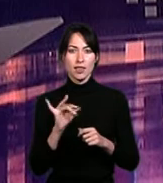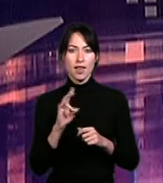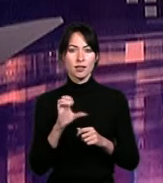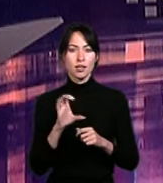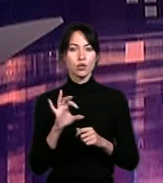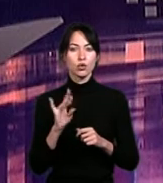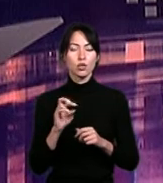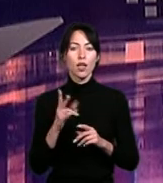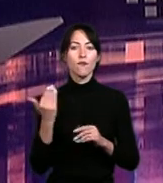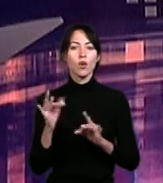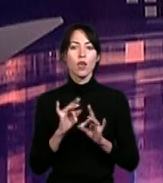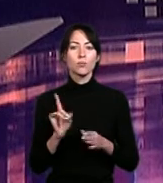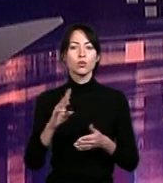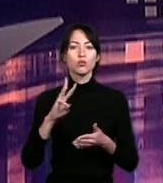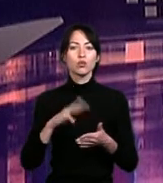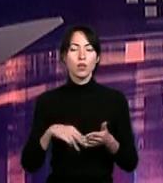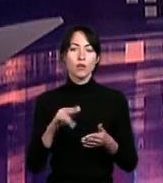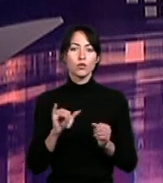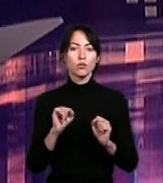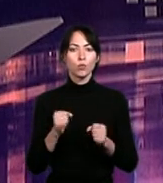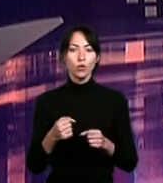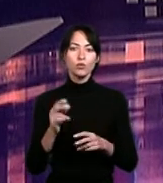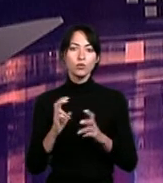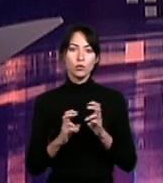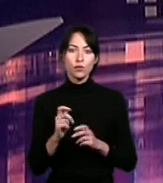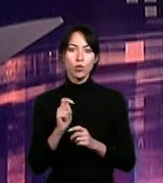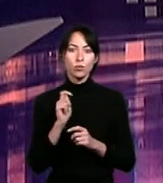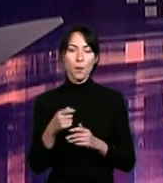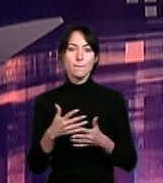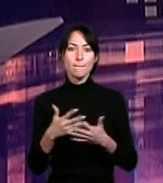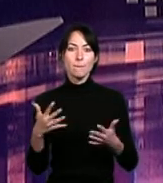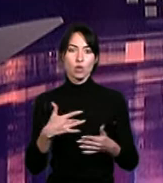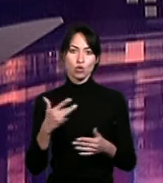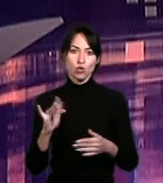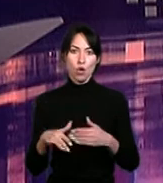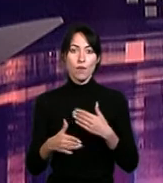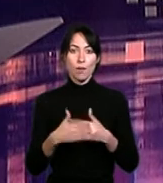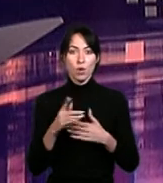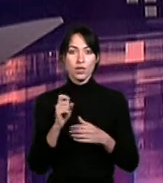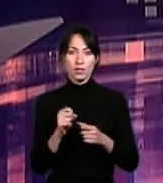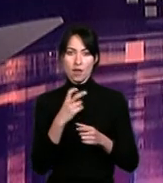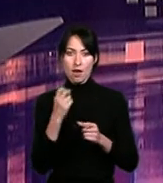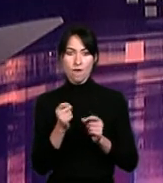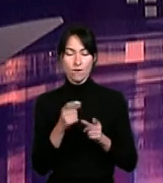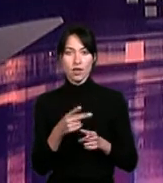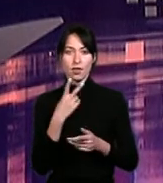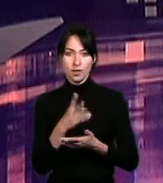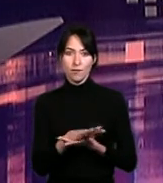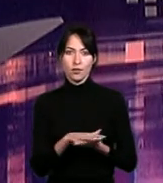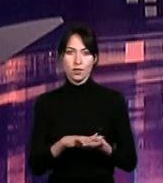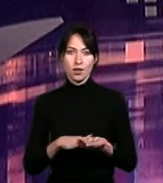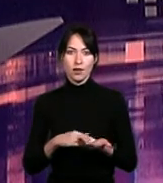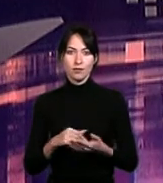вона пояснює суму стягнення та чи можуть завод призначити більш сурове покарання за викиди, Маргарита